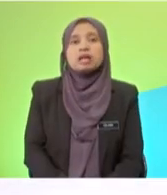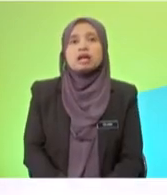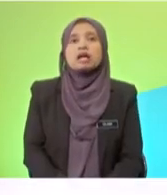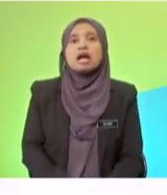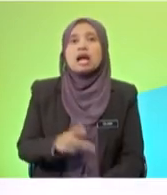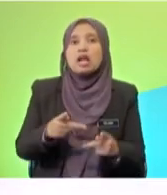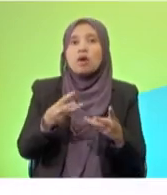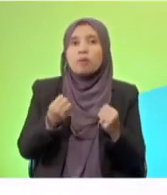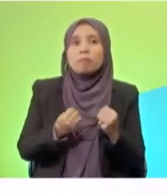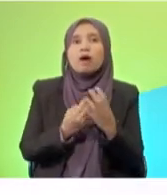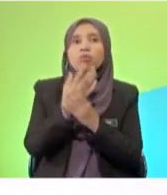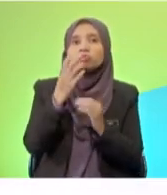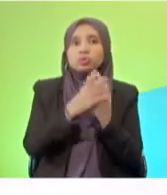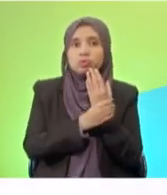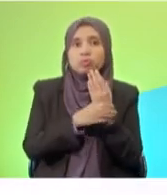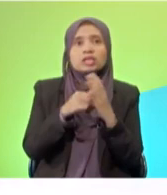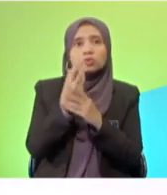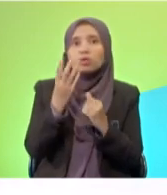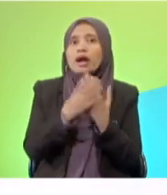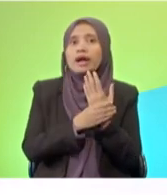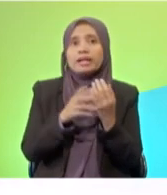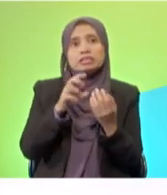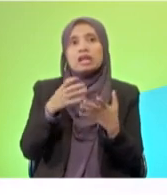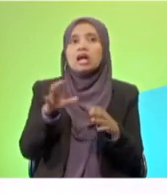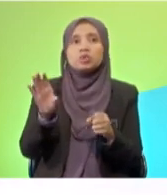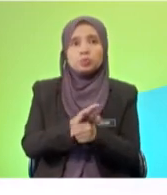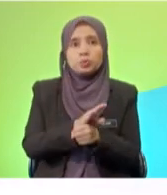basah tangan cukuplah baik gitu